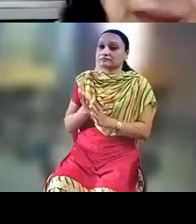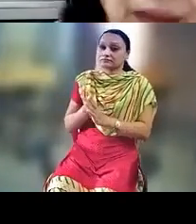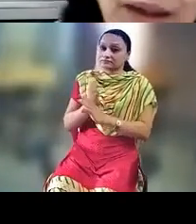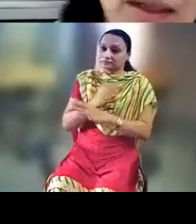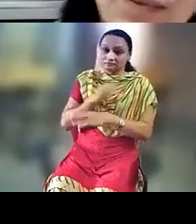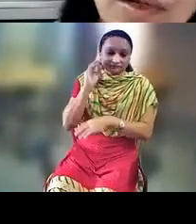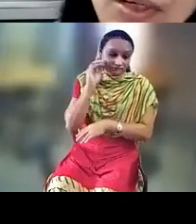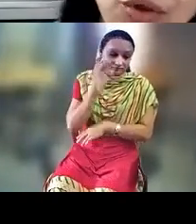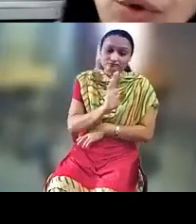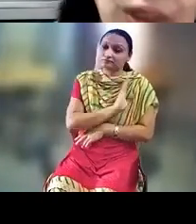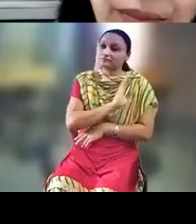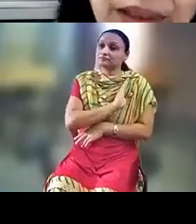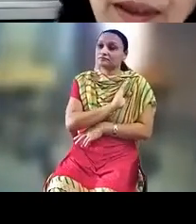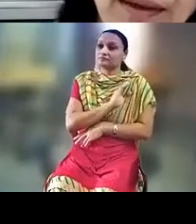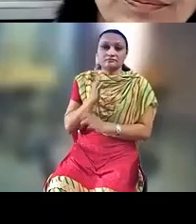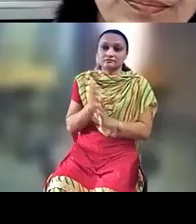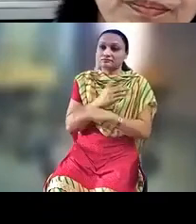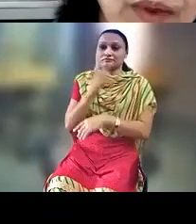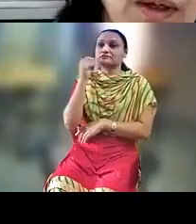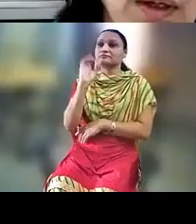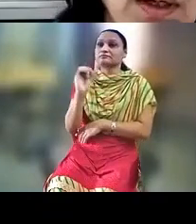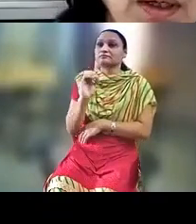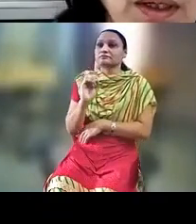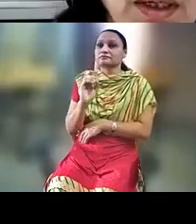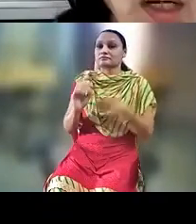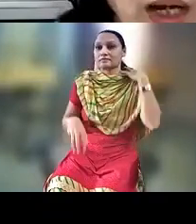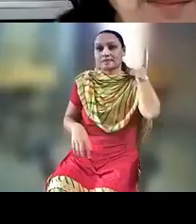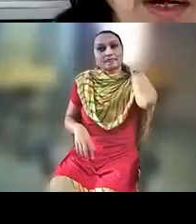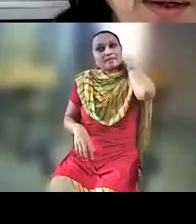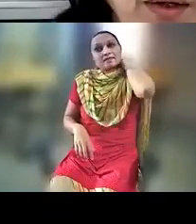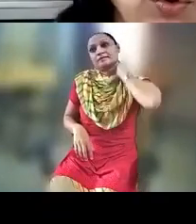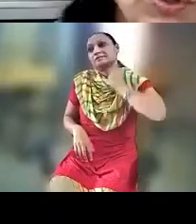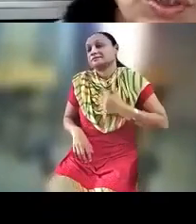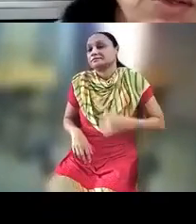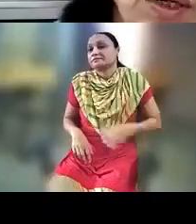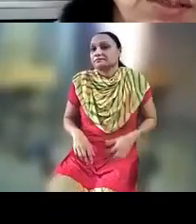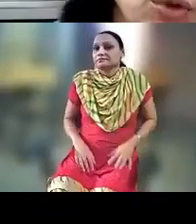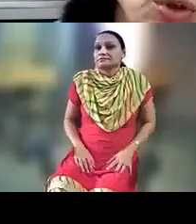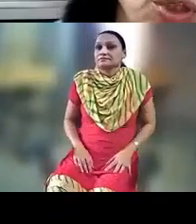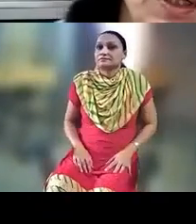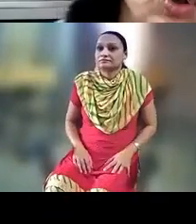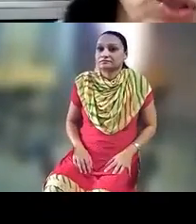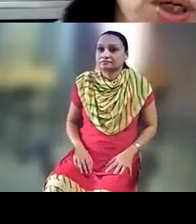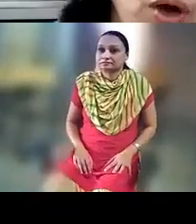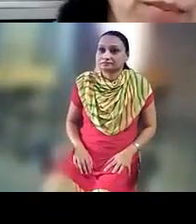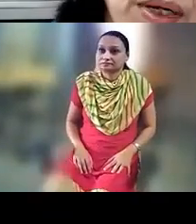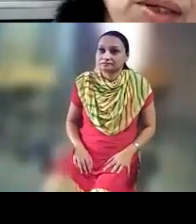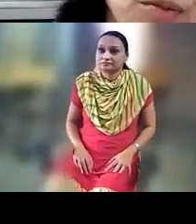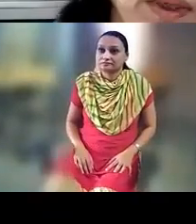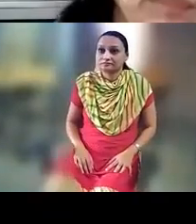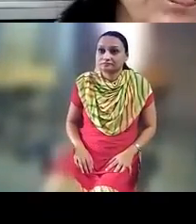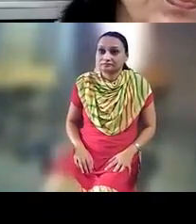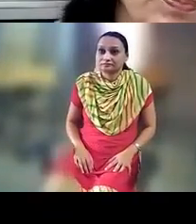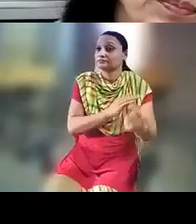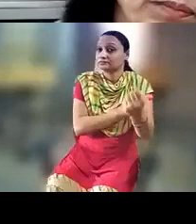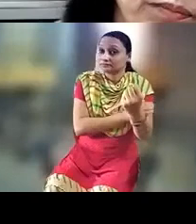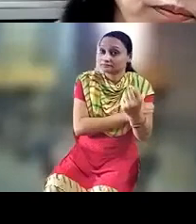तक बात नहीं करेंगे तब तक बच्चे को नहीं पता लगेगा। अब मैं आ रही हूँ स्ट्रेंथनिंग सोशल एंड इमोशनल कॉम्पिटेंस